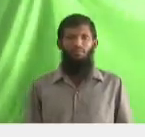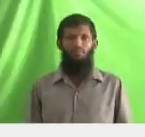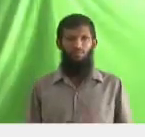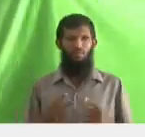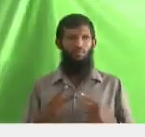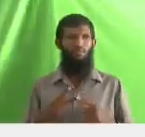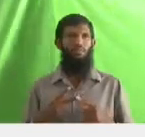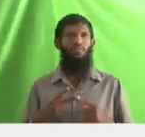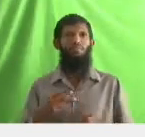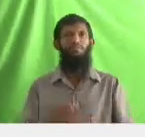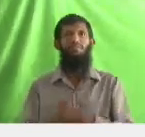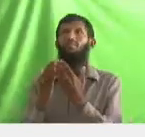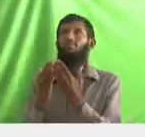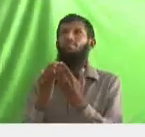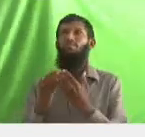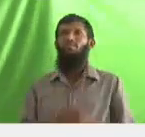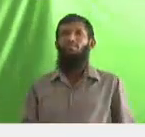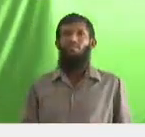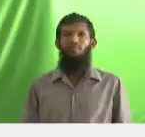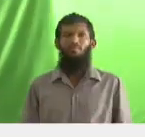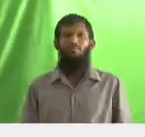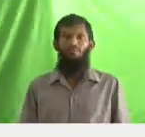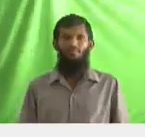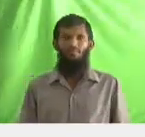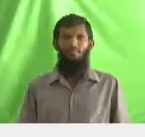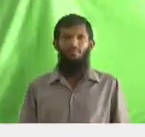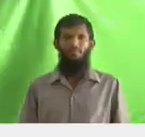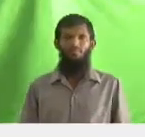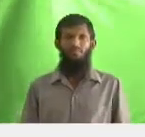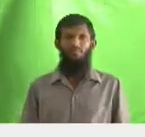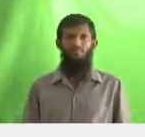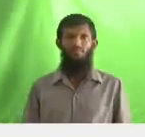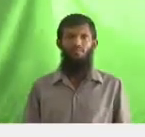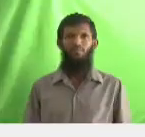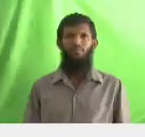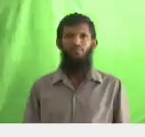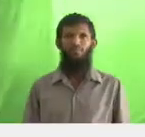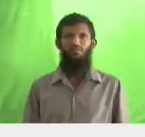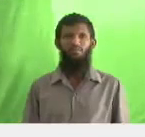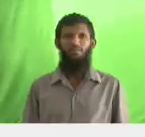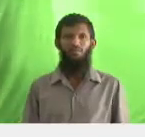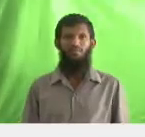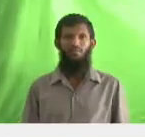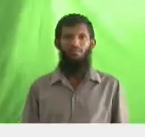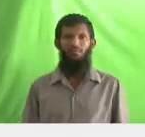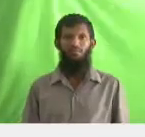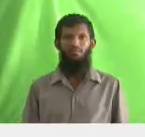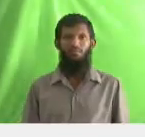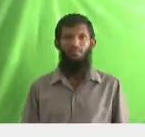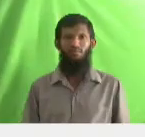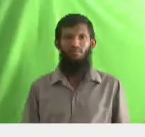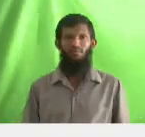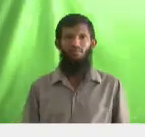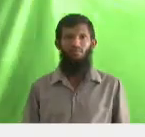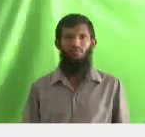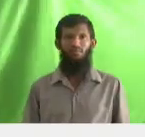الحمد لله على إحسانه والشكر له على توفيقه وامتنانه وأشهد أن لا